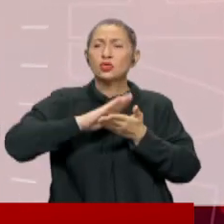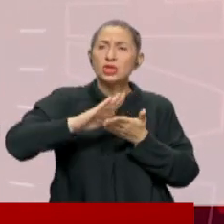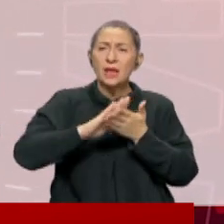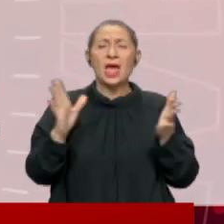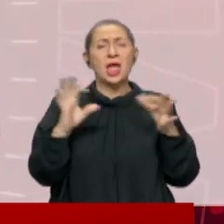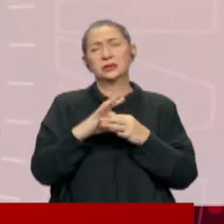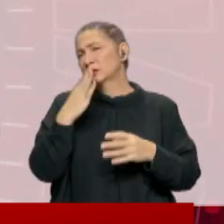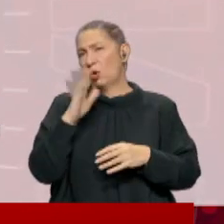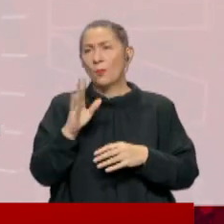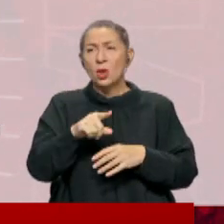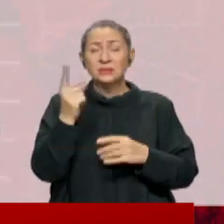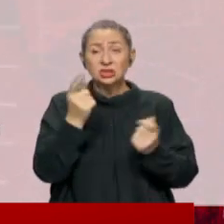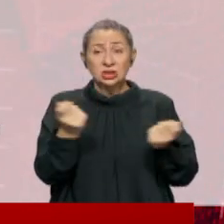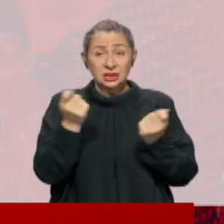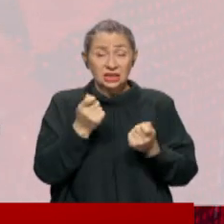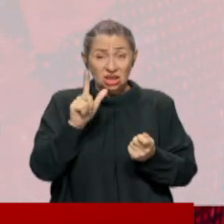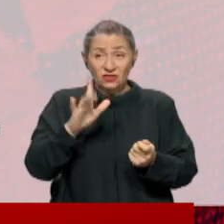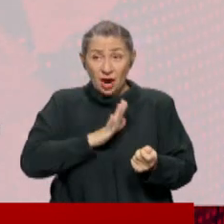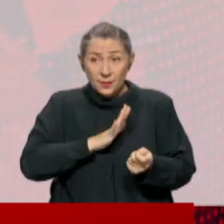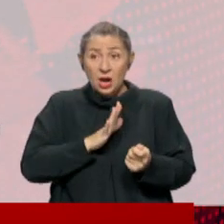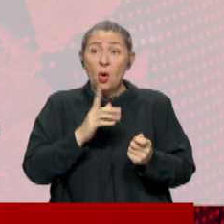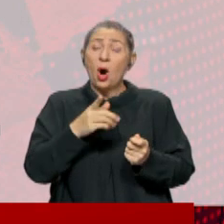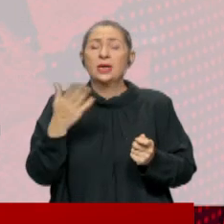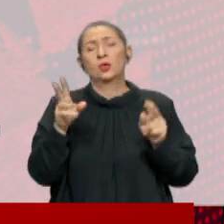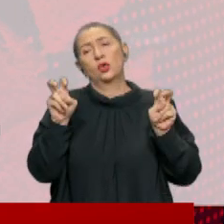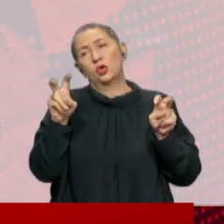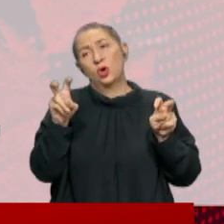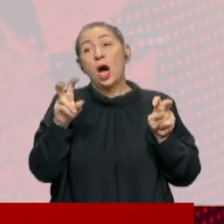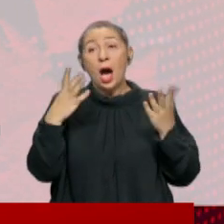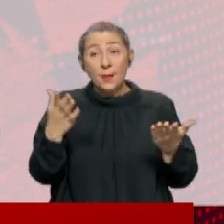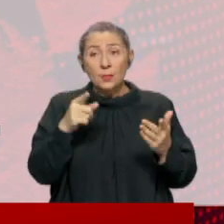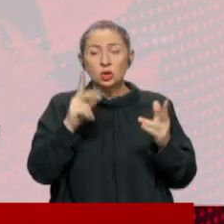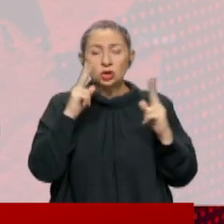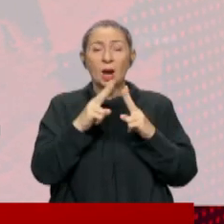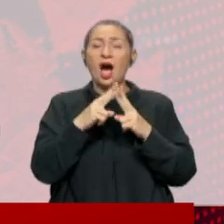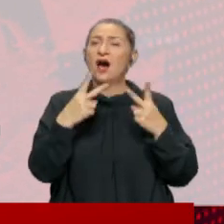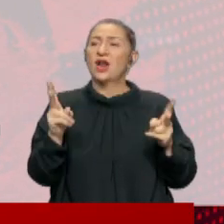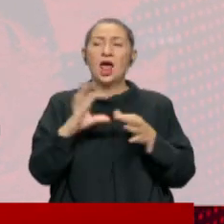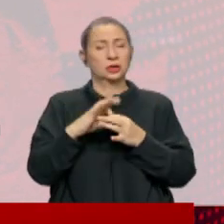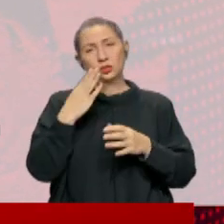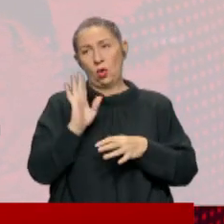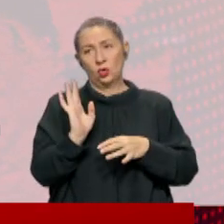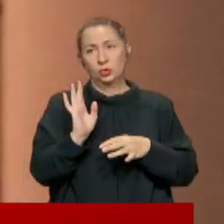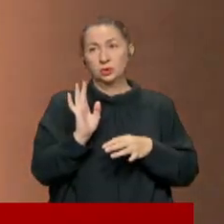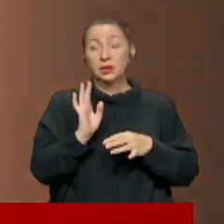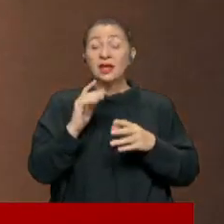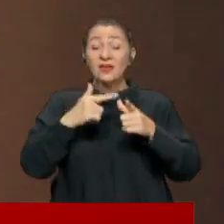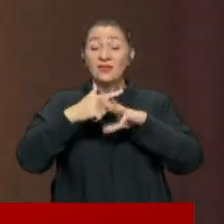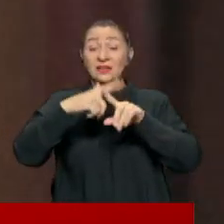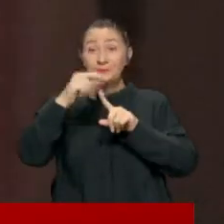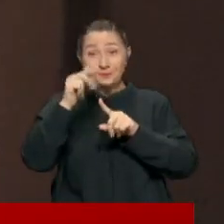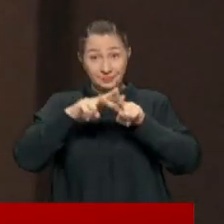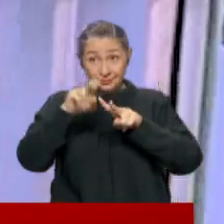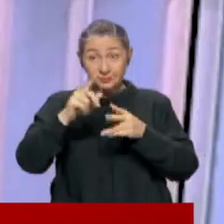düzenlemesi ile ilgisi yok böyle bir çalışmaya ihtiyaç var mı o ayrı mesele ama bu görüşmenin asla alakası yok Fethi Yıldız